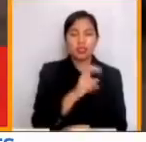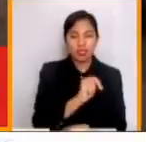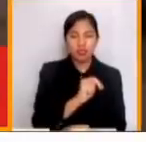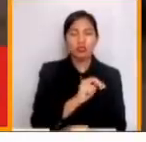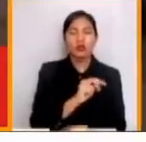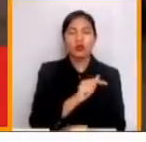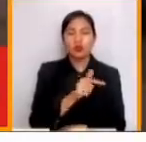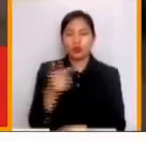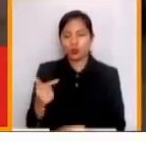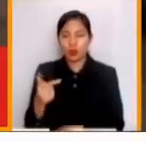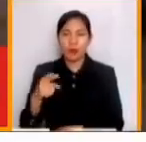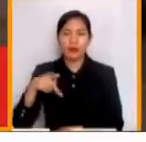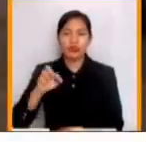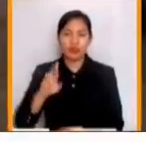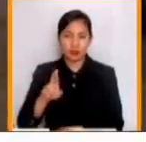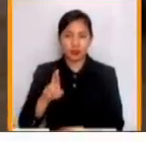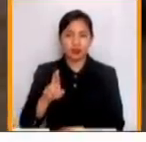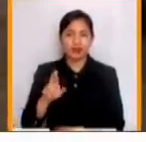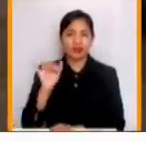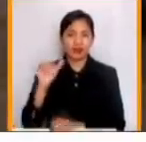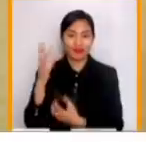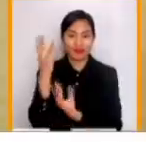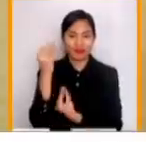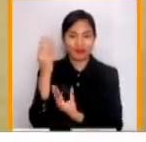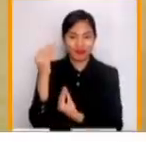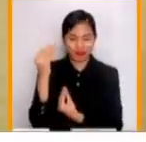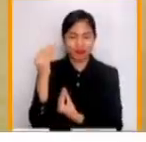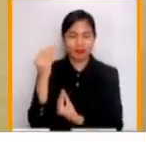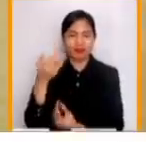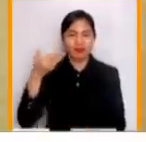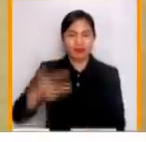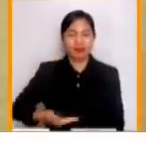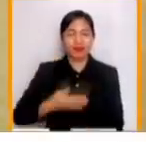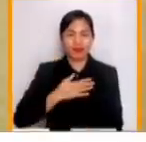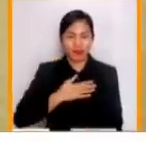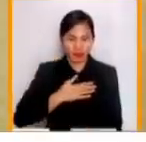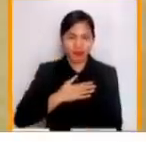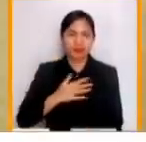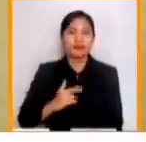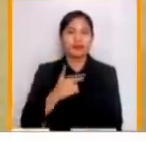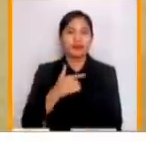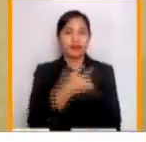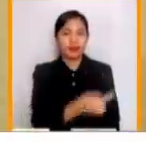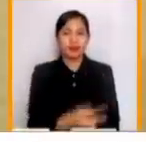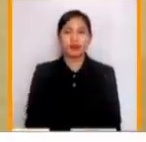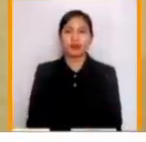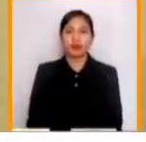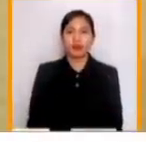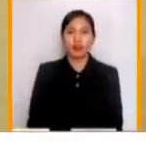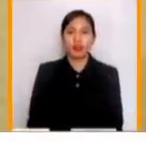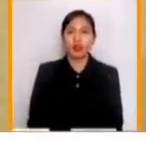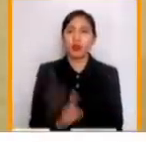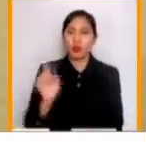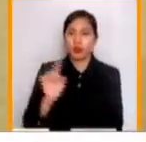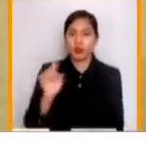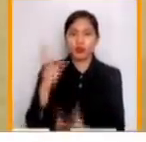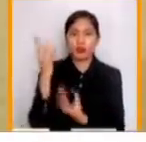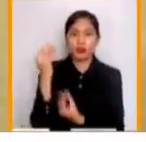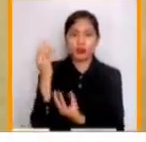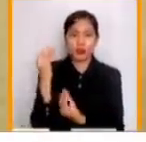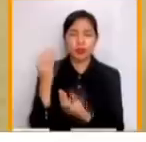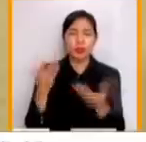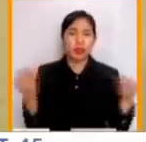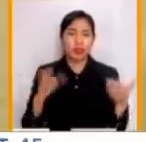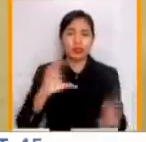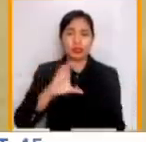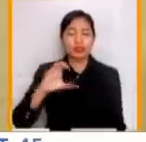si Jonathan Andal, buong puso para sa Pilipino. Samantala, kamustahin naman po natin ang seguridad na ipinapatutupad dyan naman sa may CCP